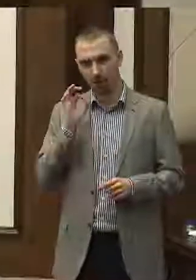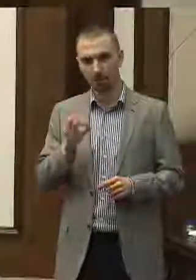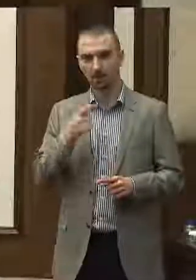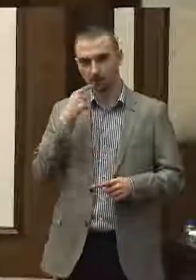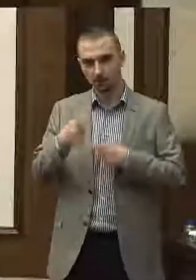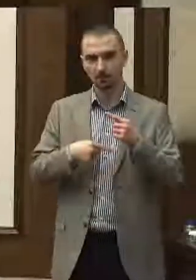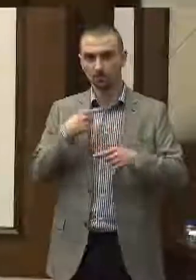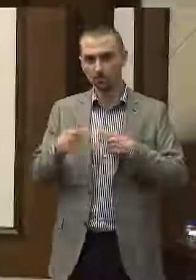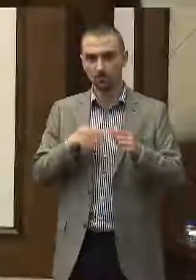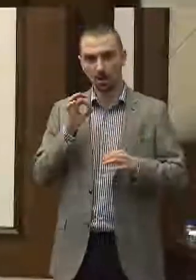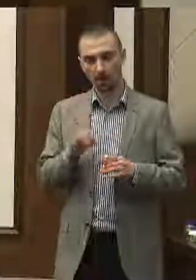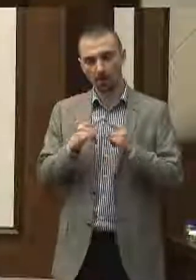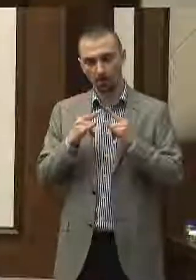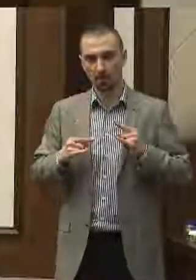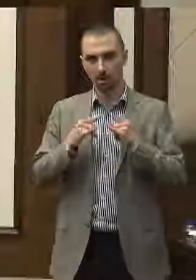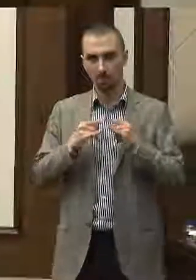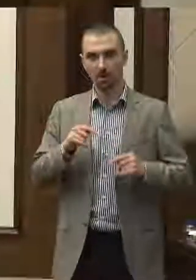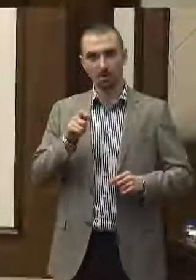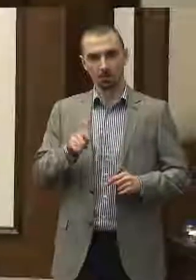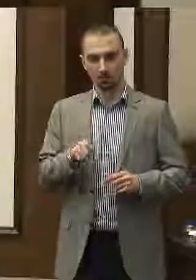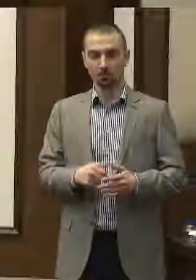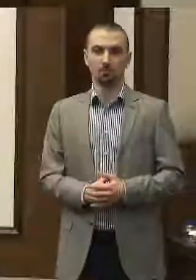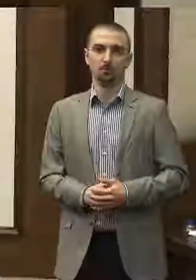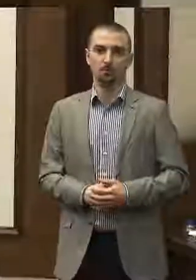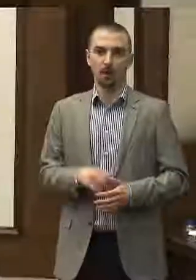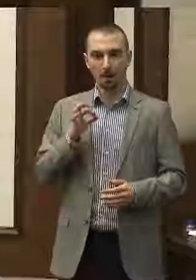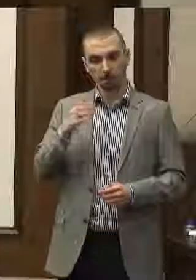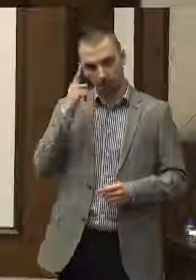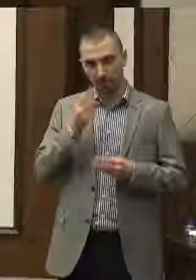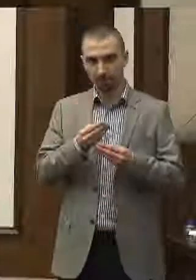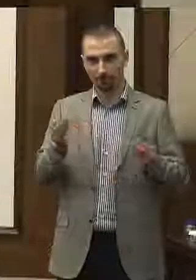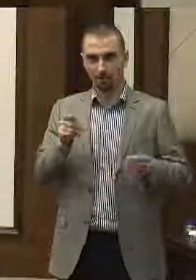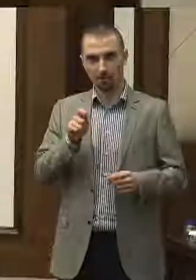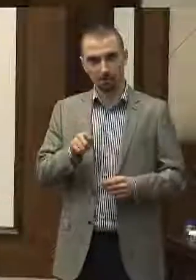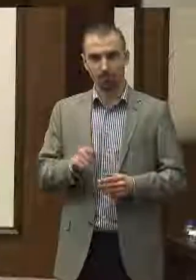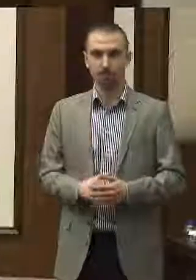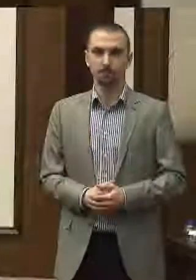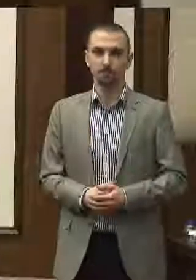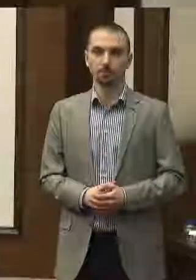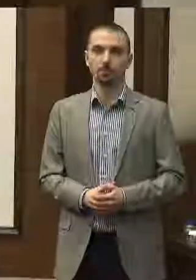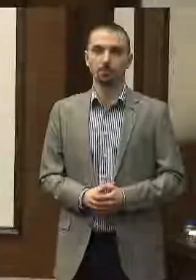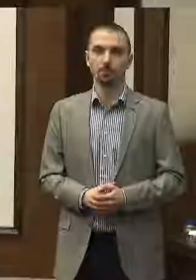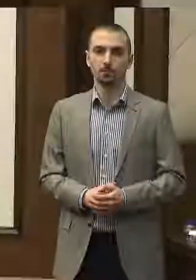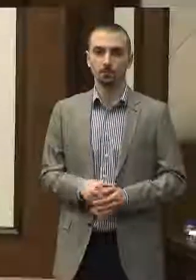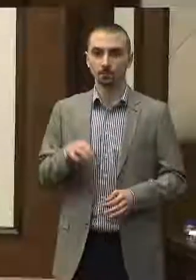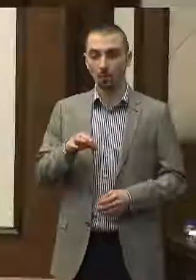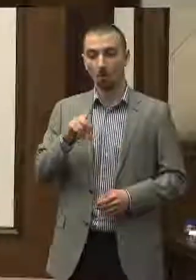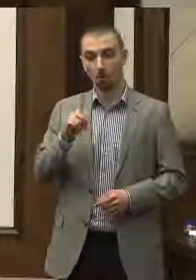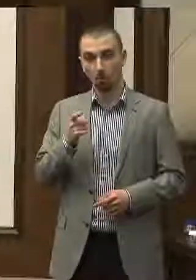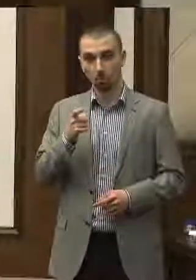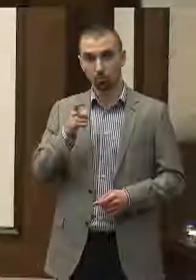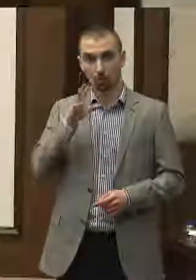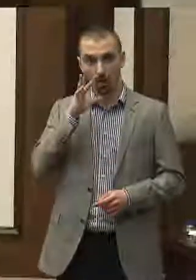sürekli kurmuşuzdur ve vurgulamışızdır. Ayrıca da 19